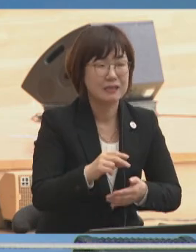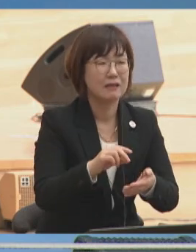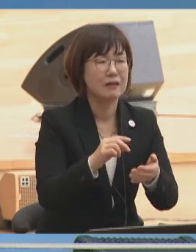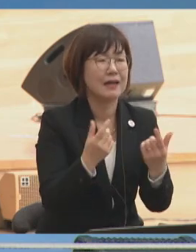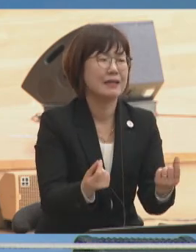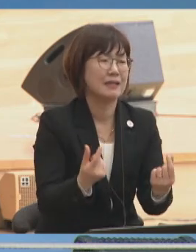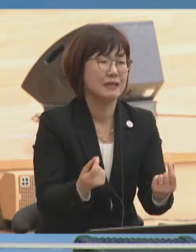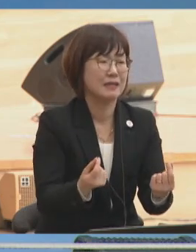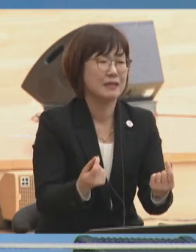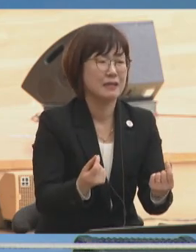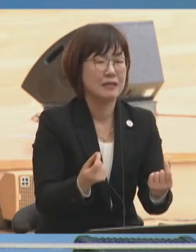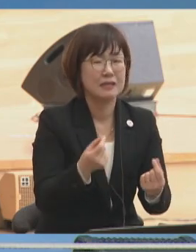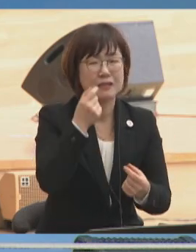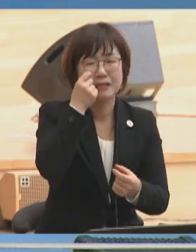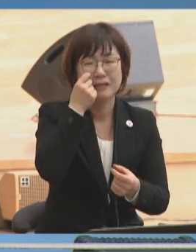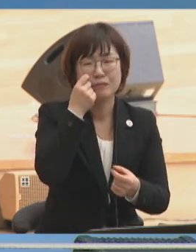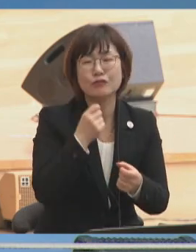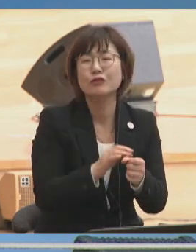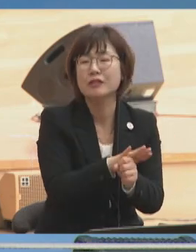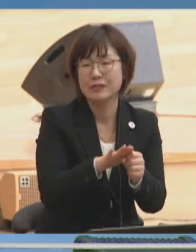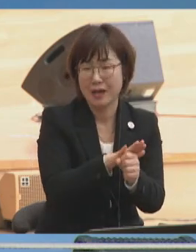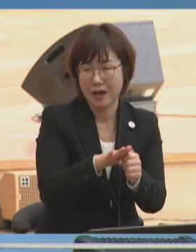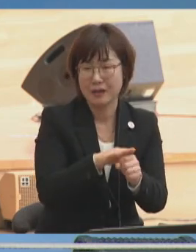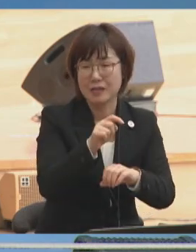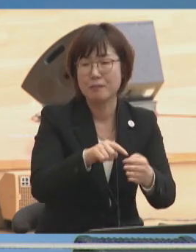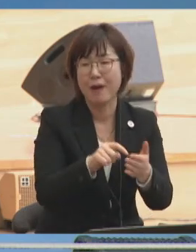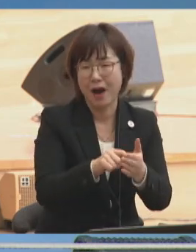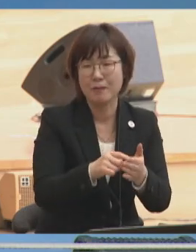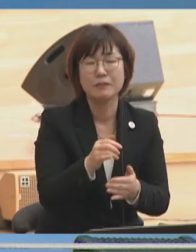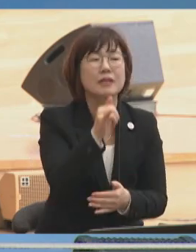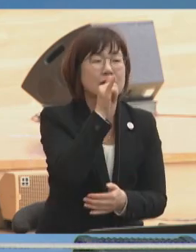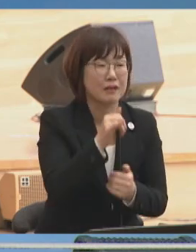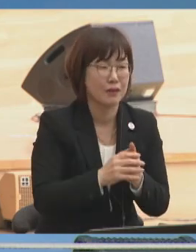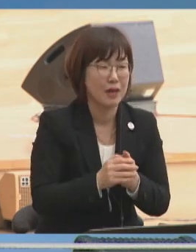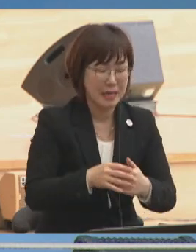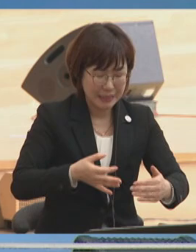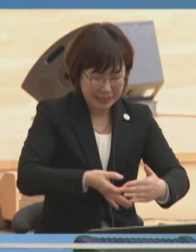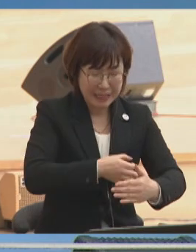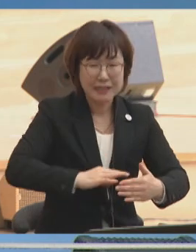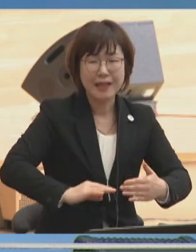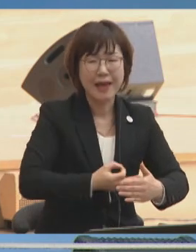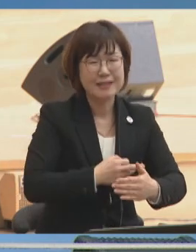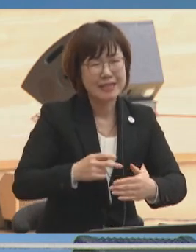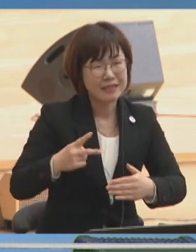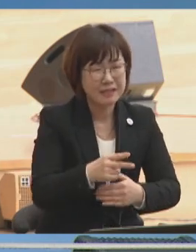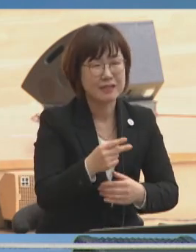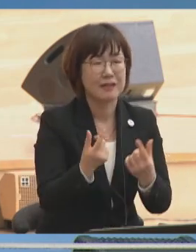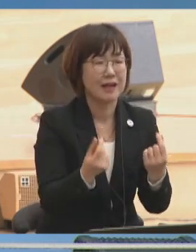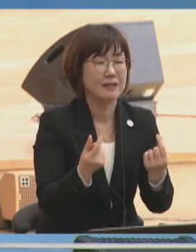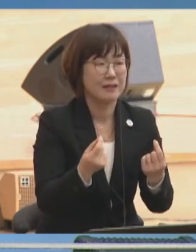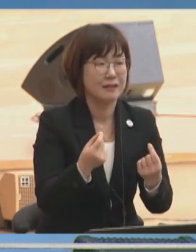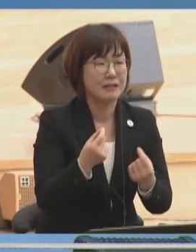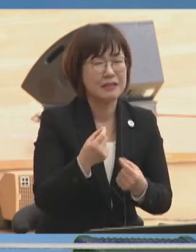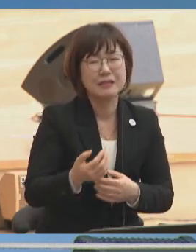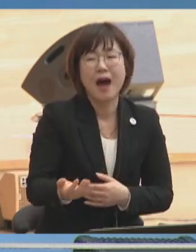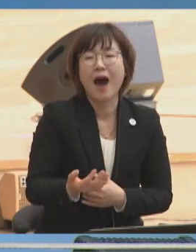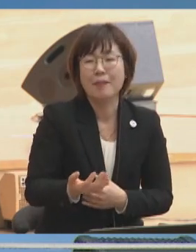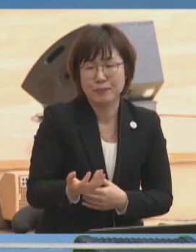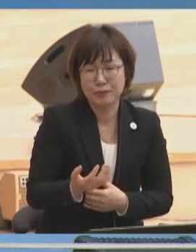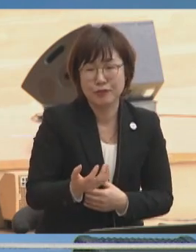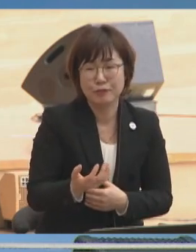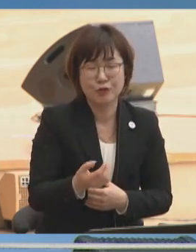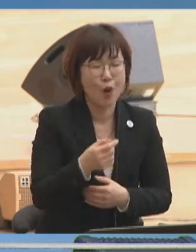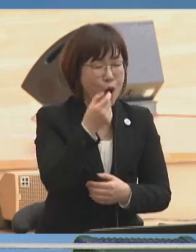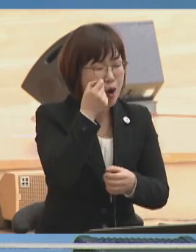고통을 느끼면서 불쌍이었다 그 말이에요. 여러분, 그런 내장이 흔들리는 예수님의 긍휼, 예수님의